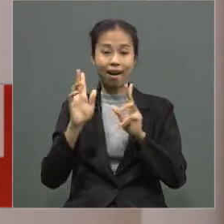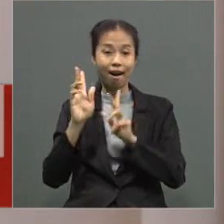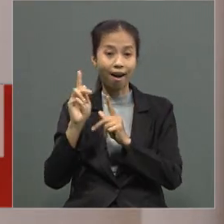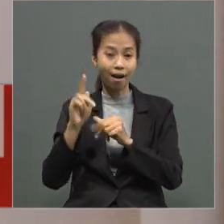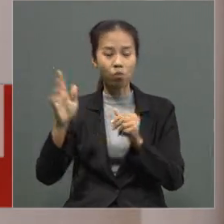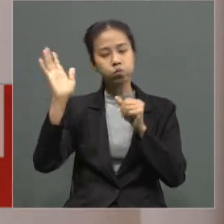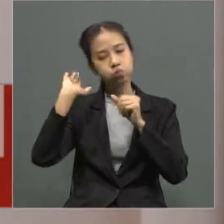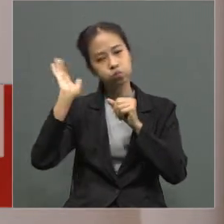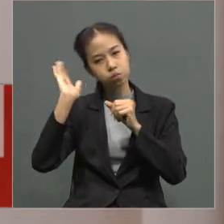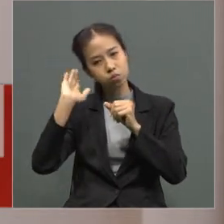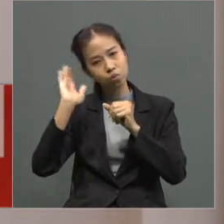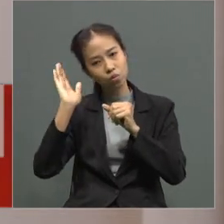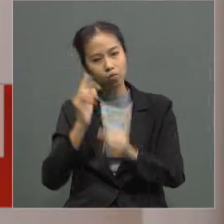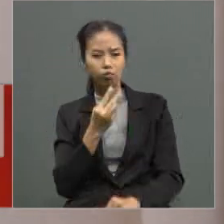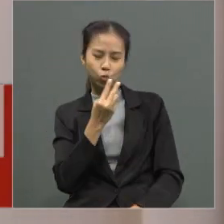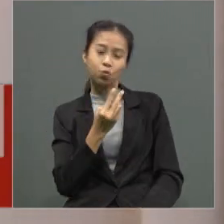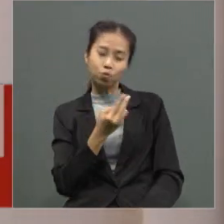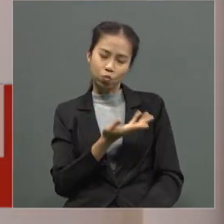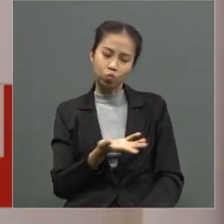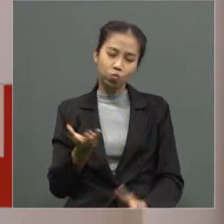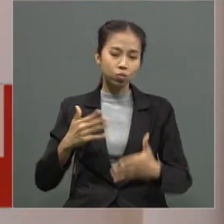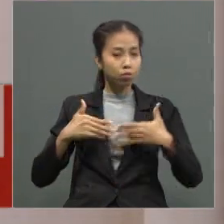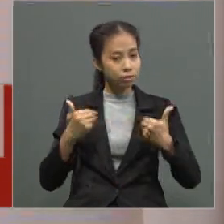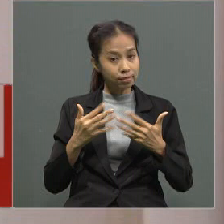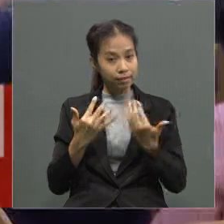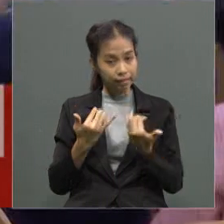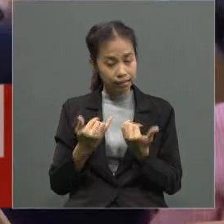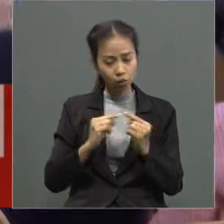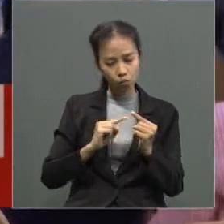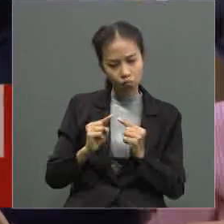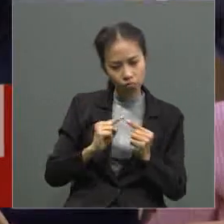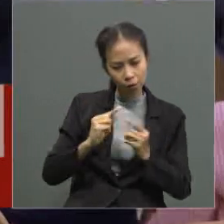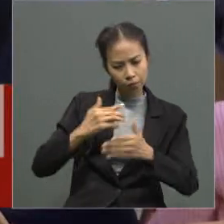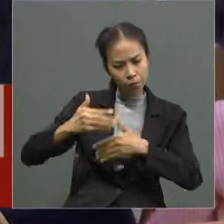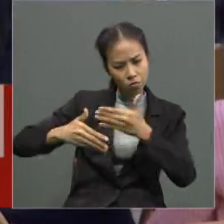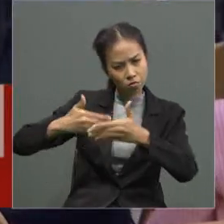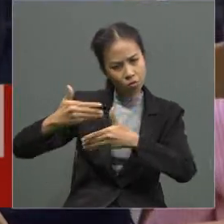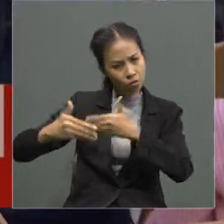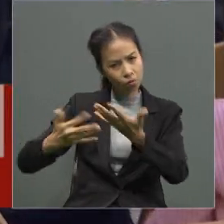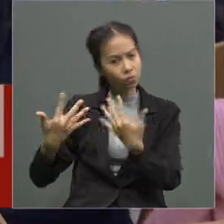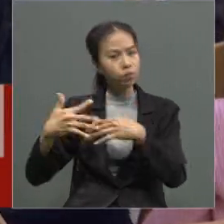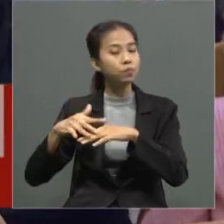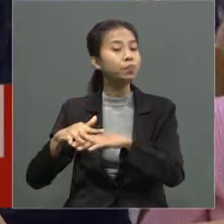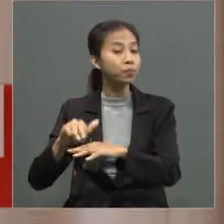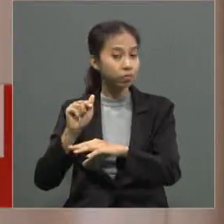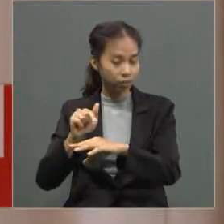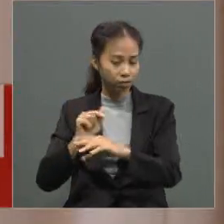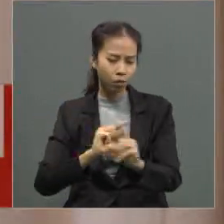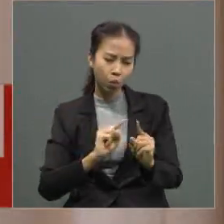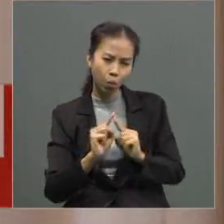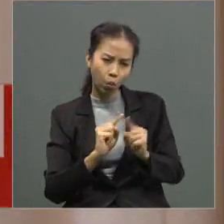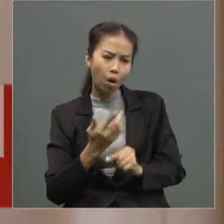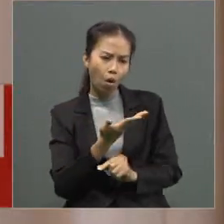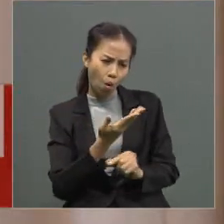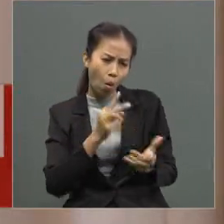บรรยากาศนี่ก็เป็นไปอย่างชื่นมื่นทีเดียวมีการเดินหน้าความสัมพันธ์สู่หุ้นสวดเชิงยุทธศาสตร์รวมทั้งหารือเรืื่องของยกเว้น